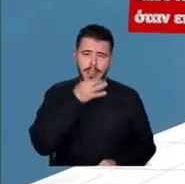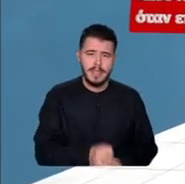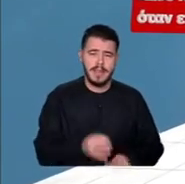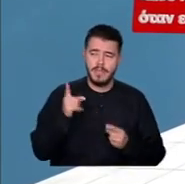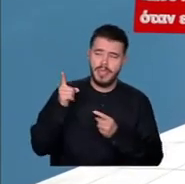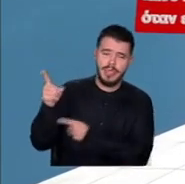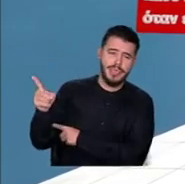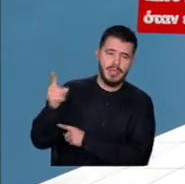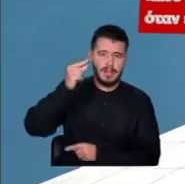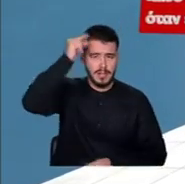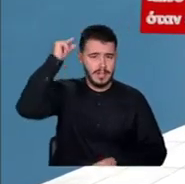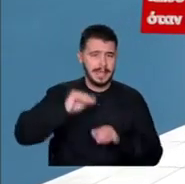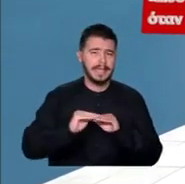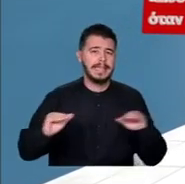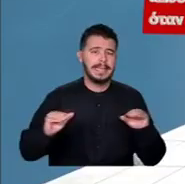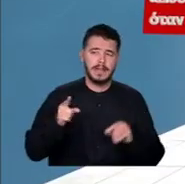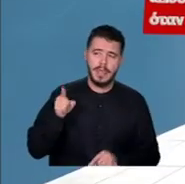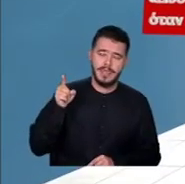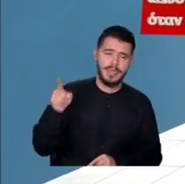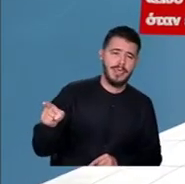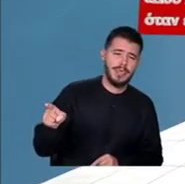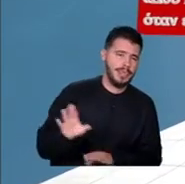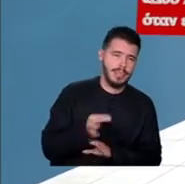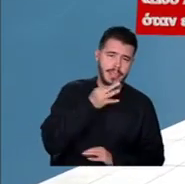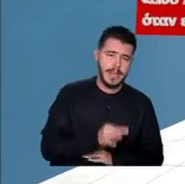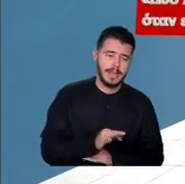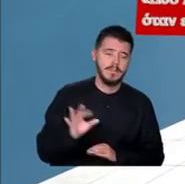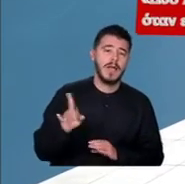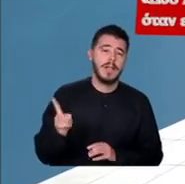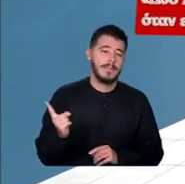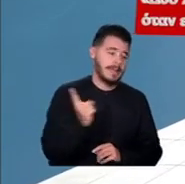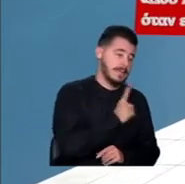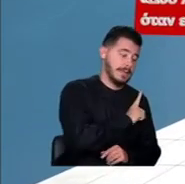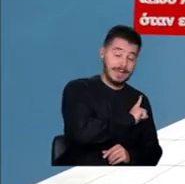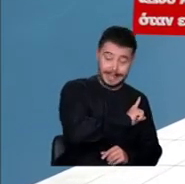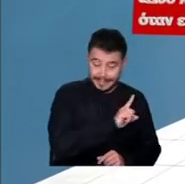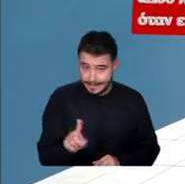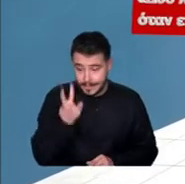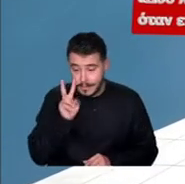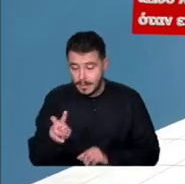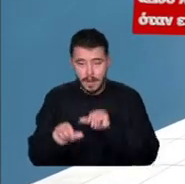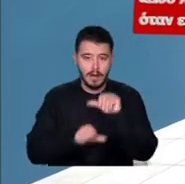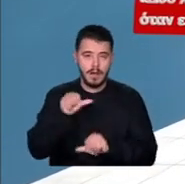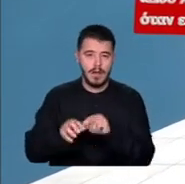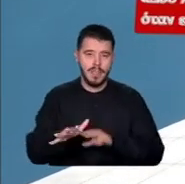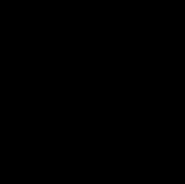οποία από κοινού αντιμετωπίζουν αυτή την κατάσταση. Αυτή είναι συνοπτικά η εικόνα. Μέχρι να πάω στο διπλανό στούντιο.